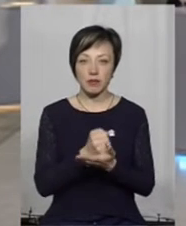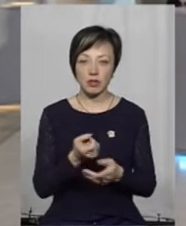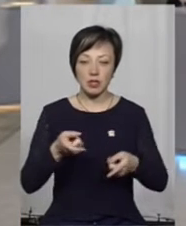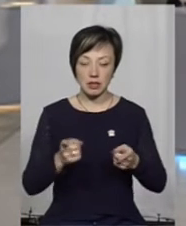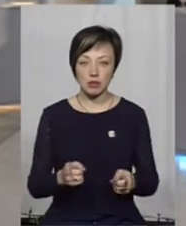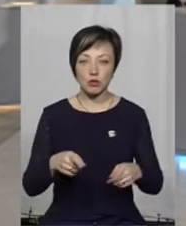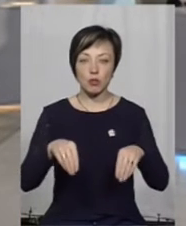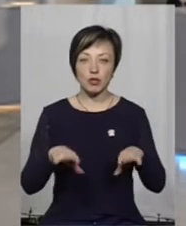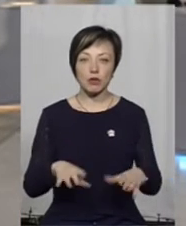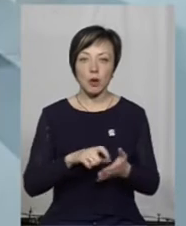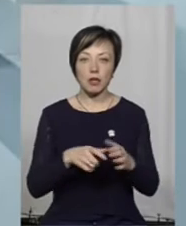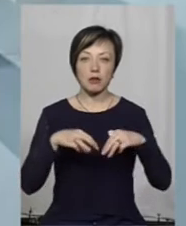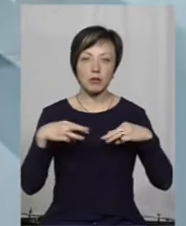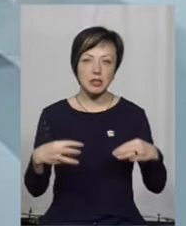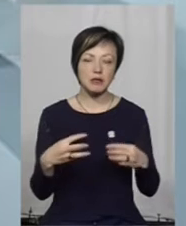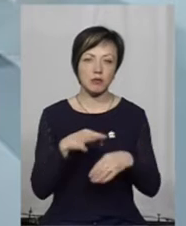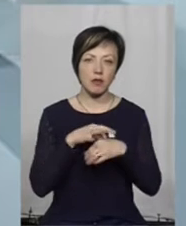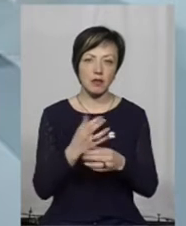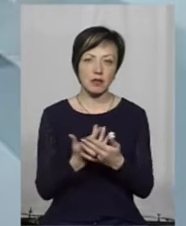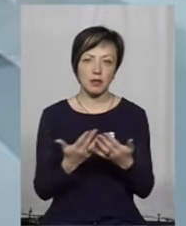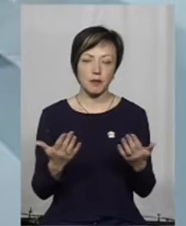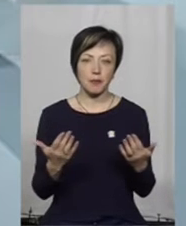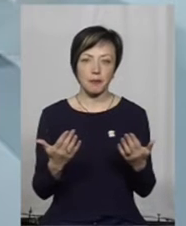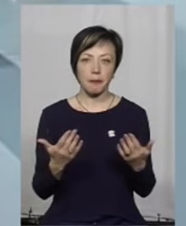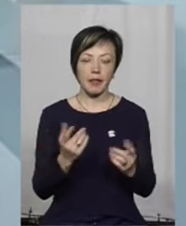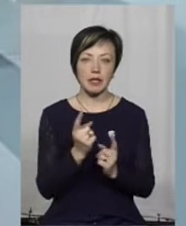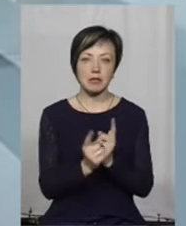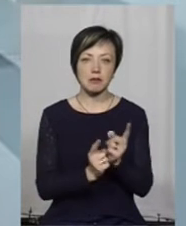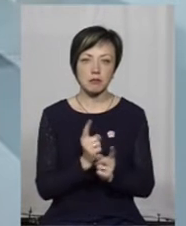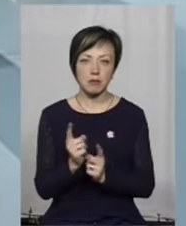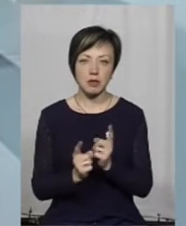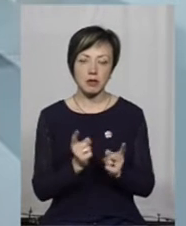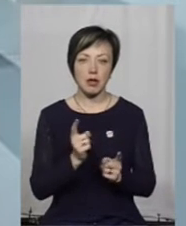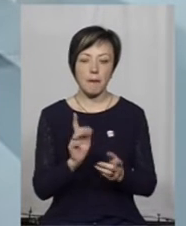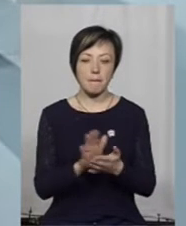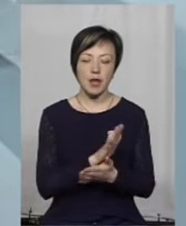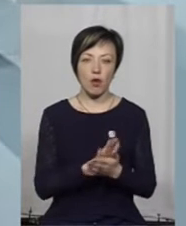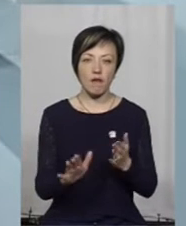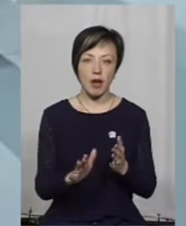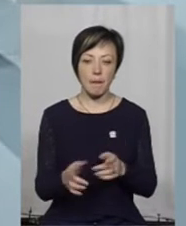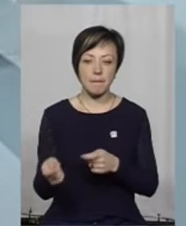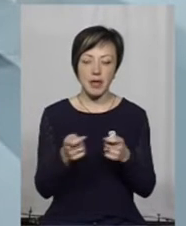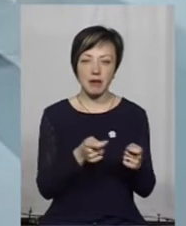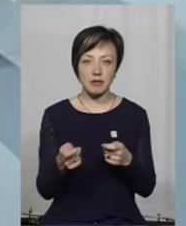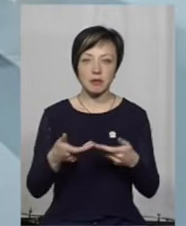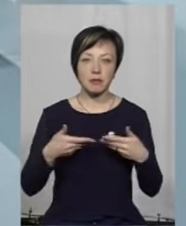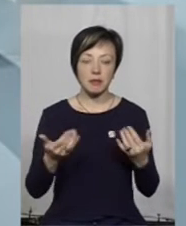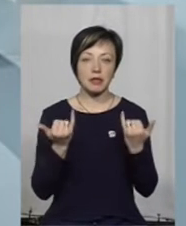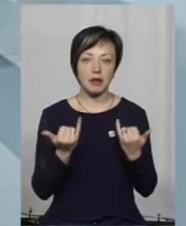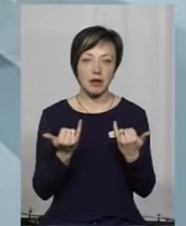дійсно постановою Кабінету міністрів, там проведення змін щодо пільгових перевезень. Проте ми